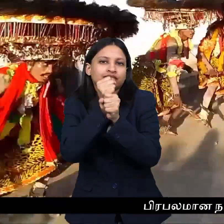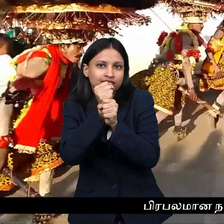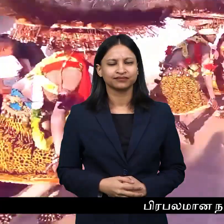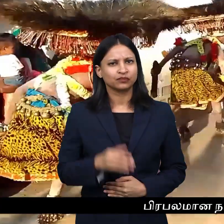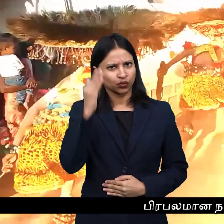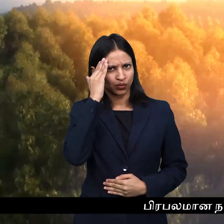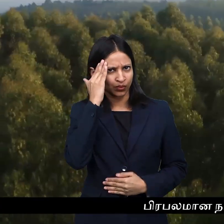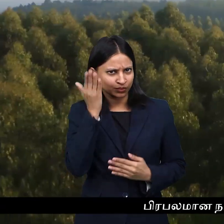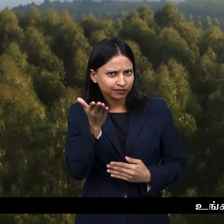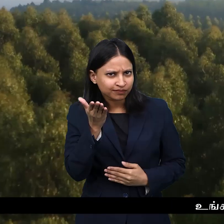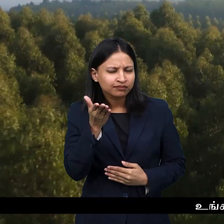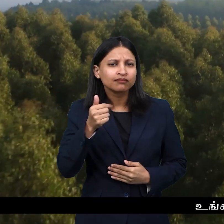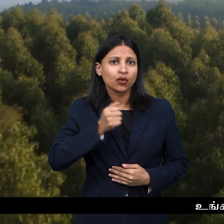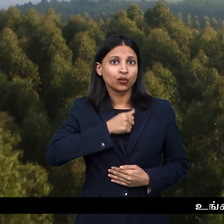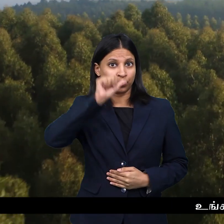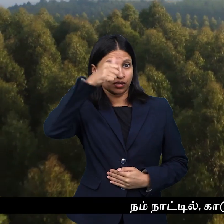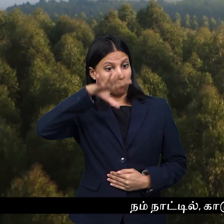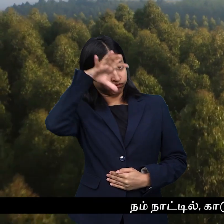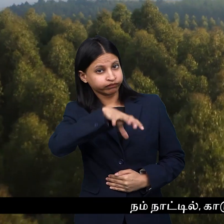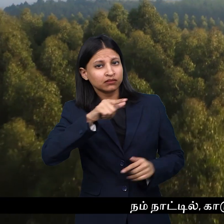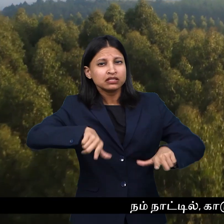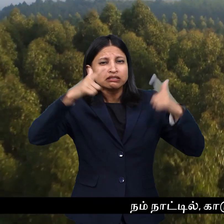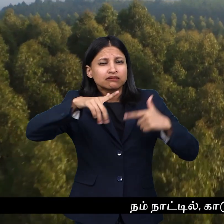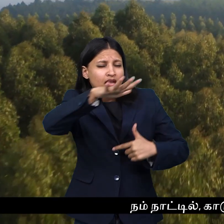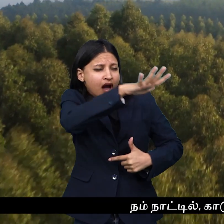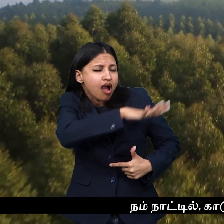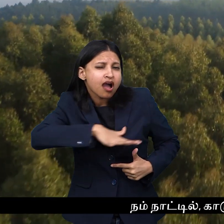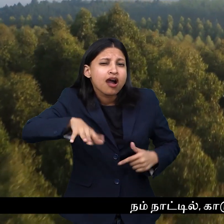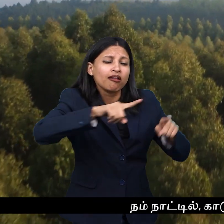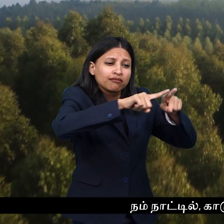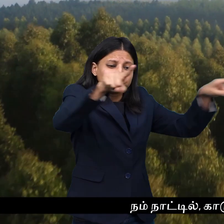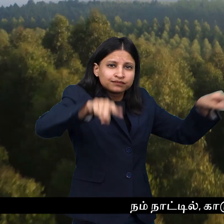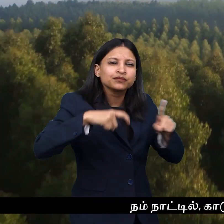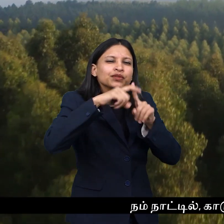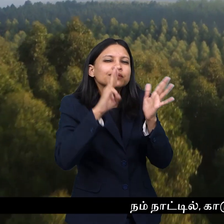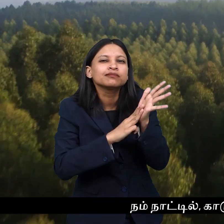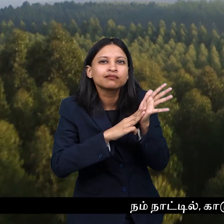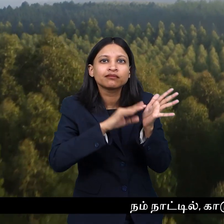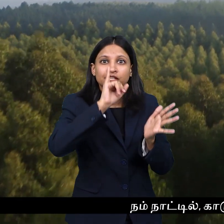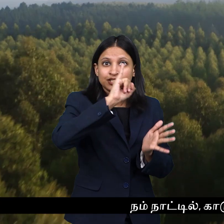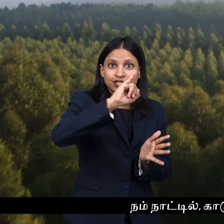நடனத்தை நிகழ்த்துகிறார்கள். உங்களுக்கு தெரியுமா, நம் நாட்டில் காடுகள்